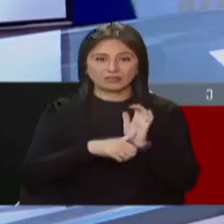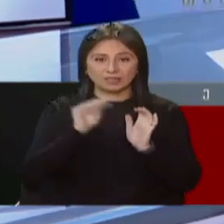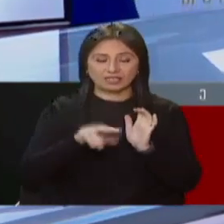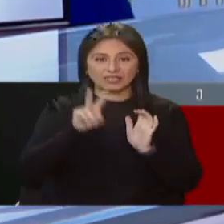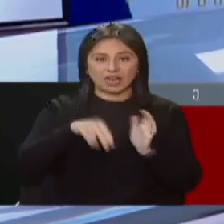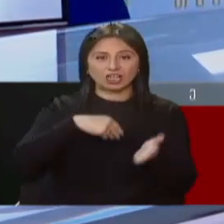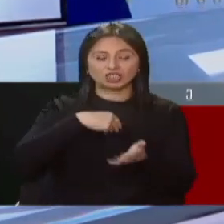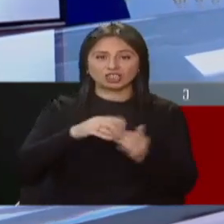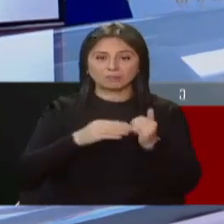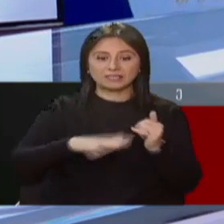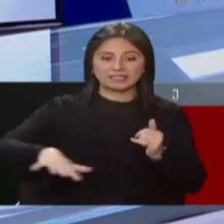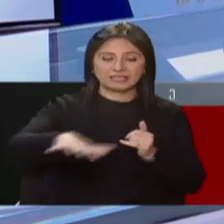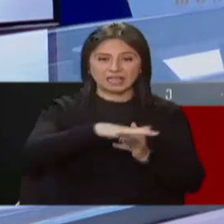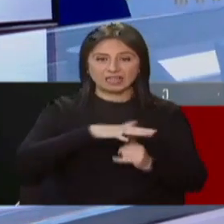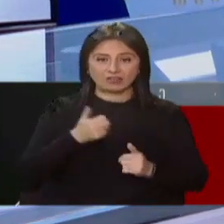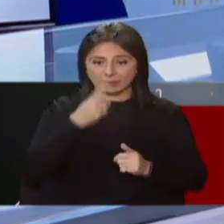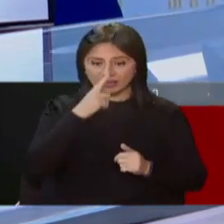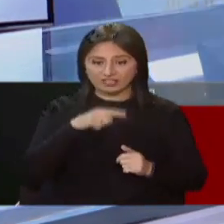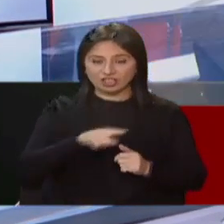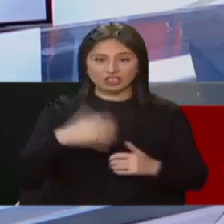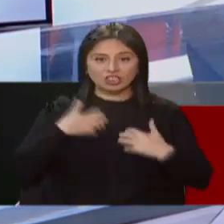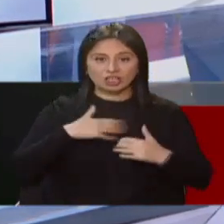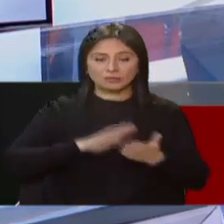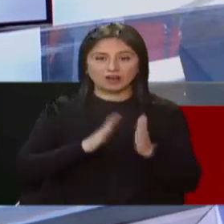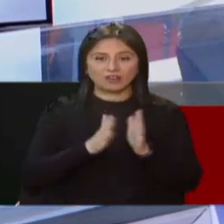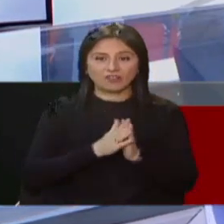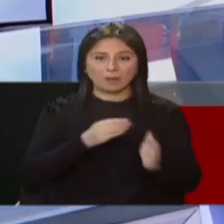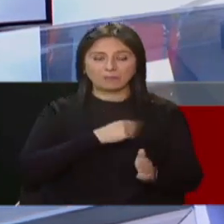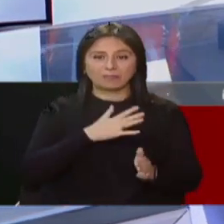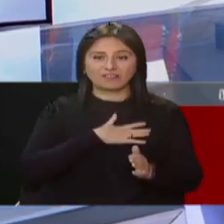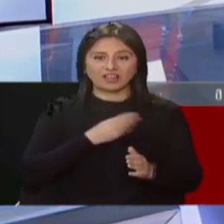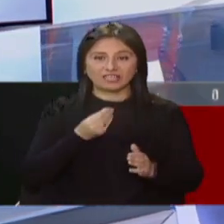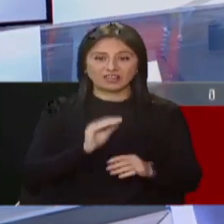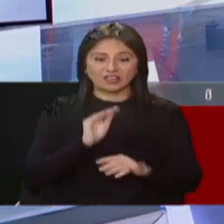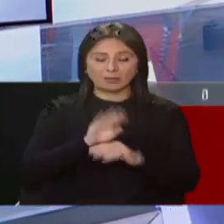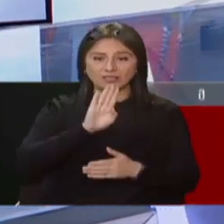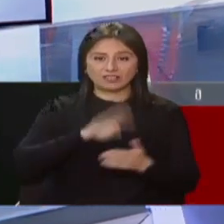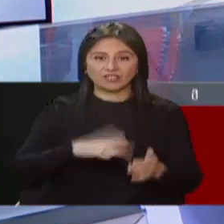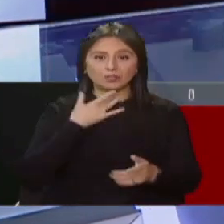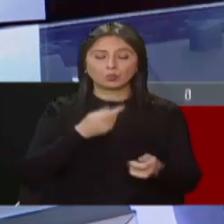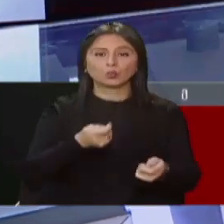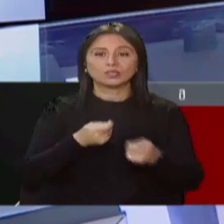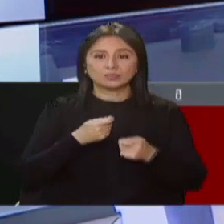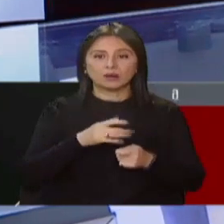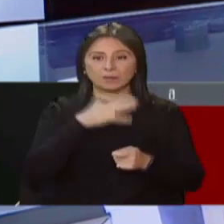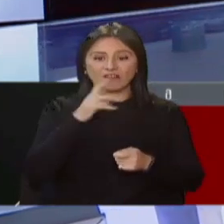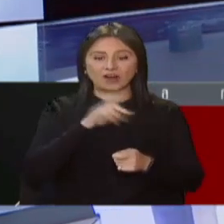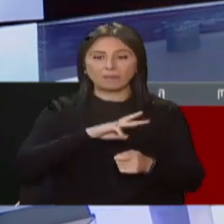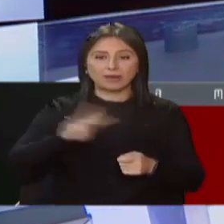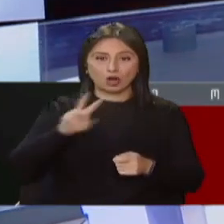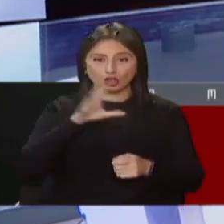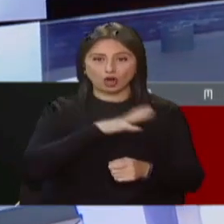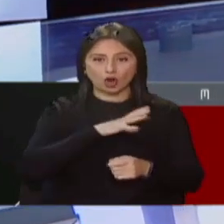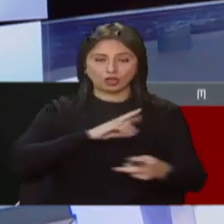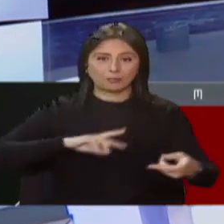lara cheidzina. Mitsis naqveti randomime tvis shemdeg ki dachkrebul vadebshi saprivatizatsio takhis damatebis garashe municipal Ma bravo milionieri în condiții